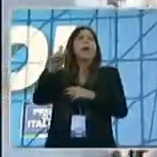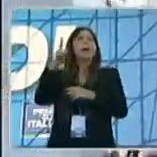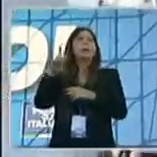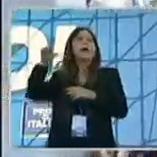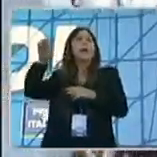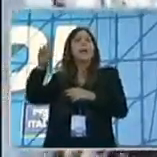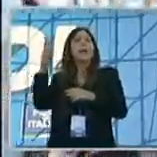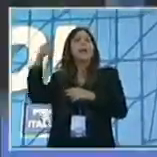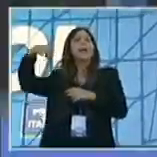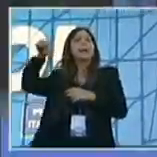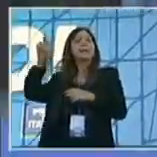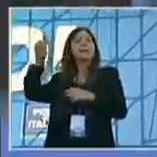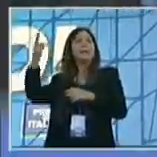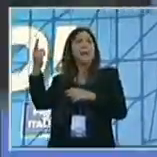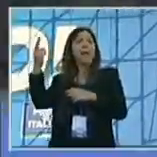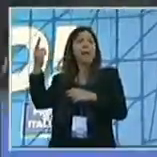mai...